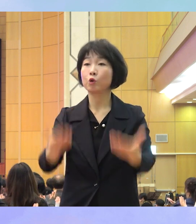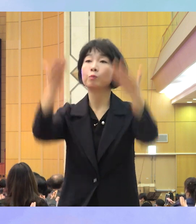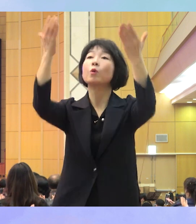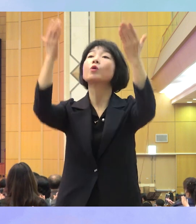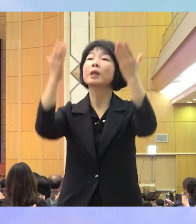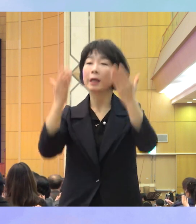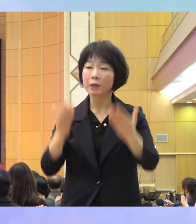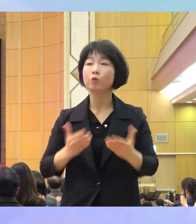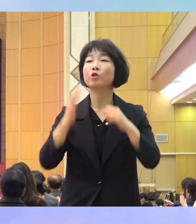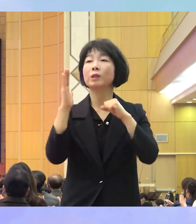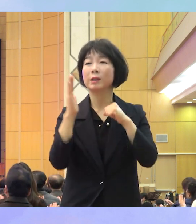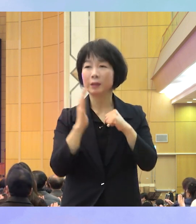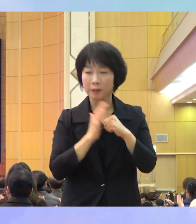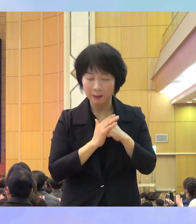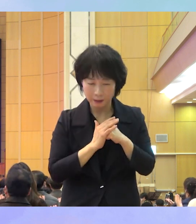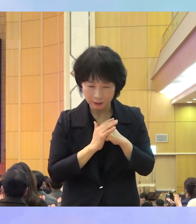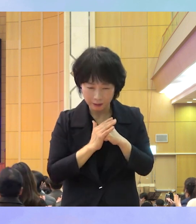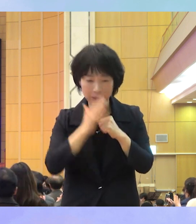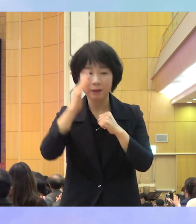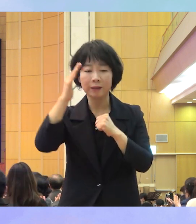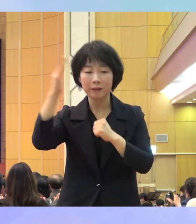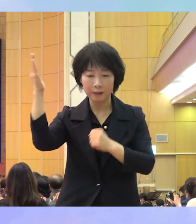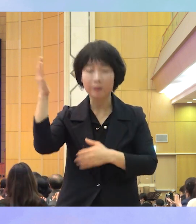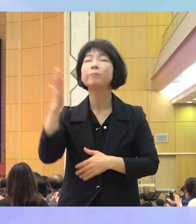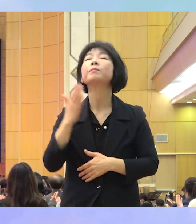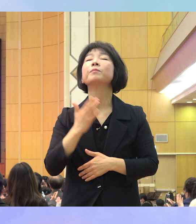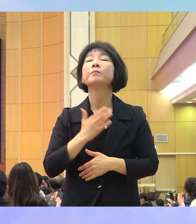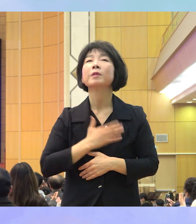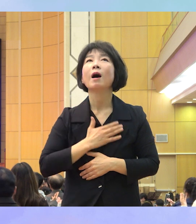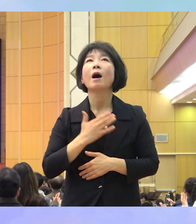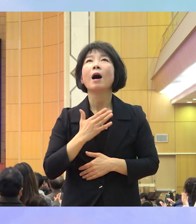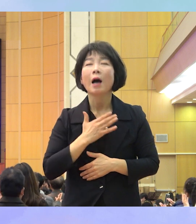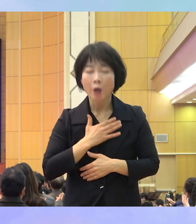하나님 축복해 주시니